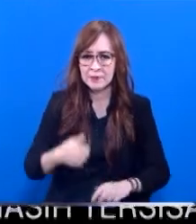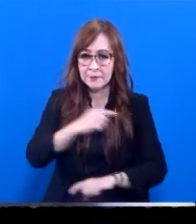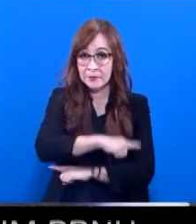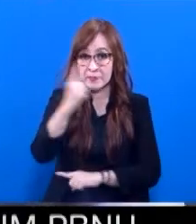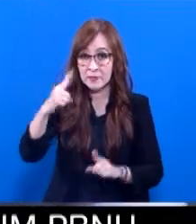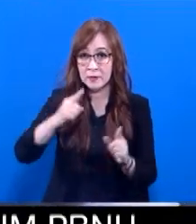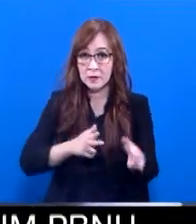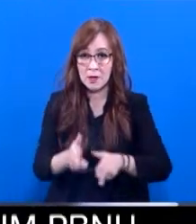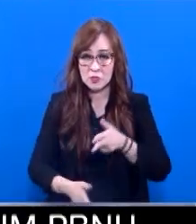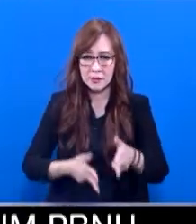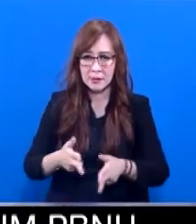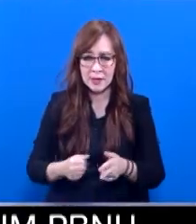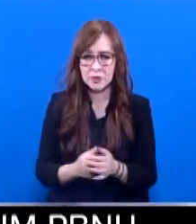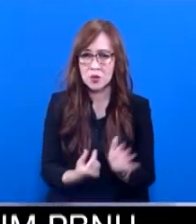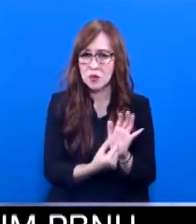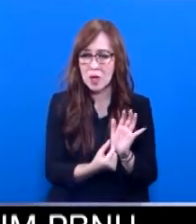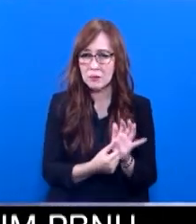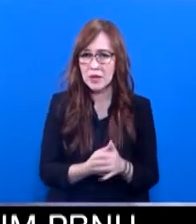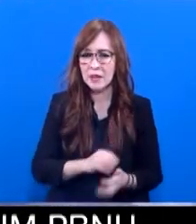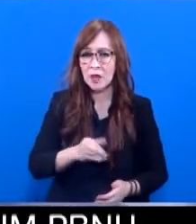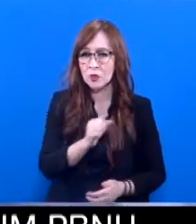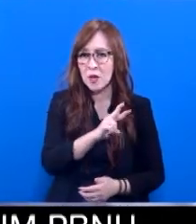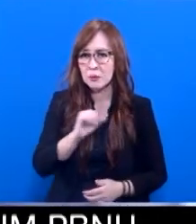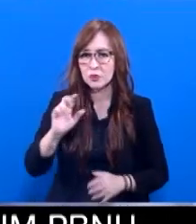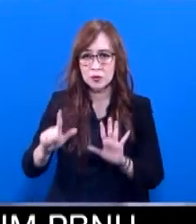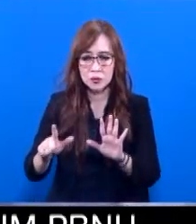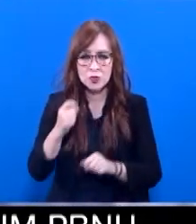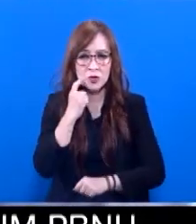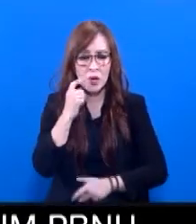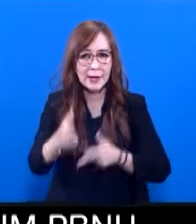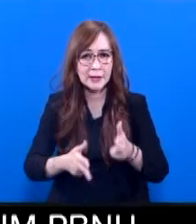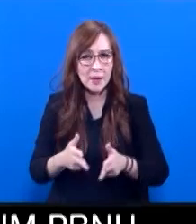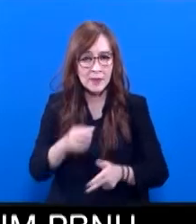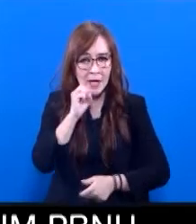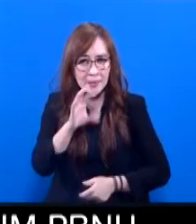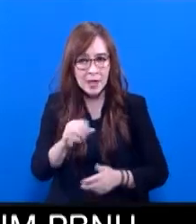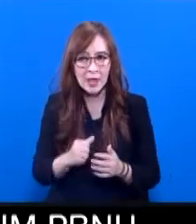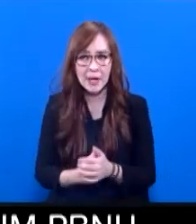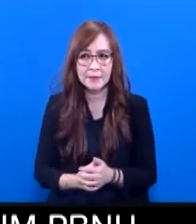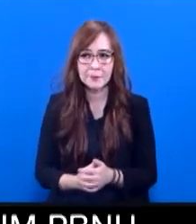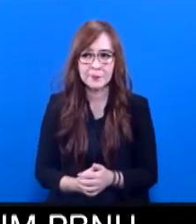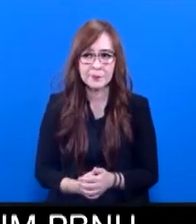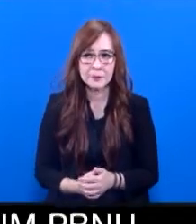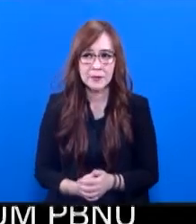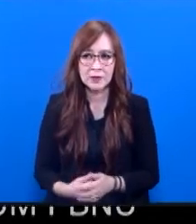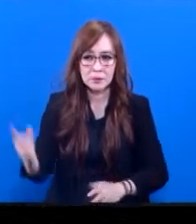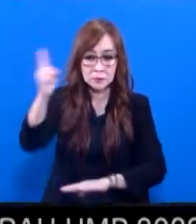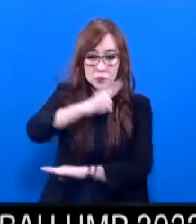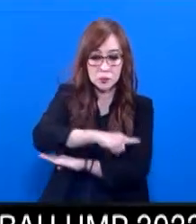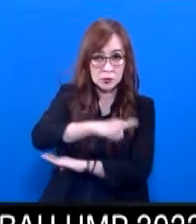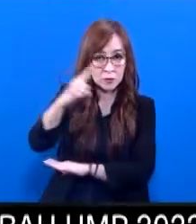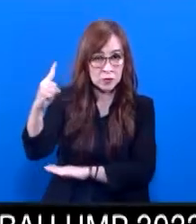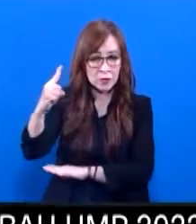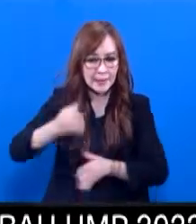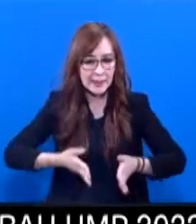nomor 23 pasal 124 tahun 2007 tentang perkereta apian menyebutkan, pada perpotongan sebidang antara jalur kereta api dan